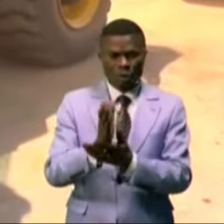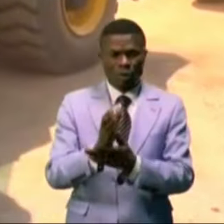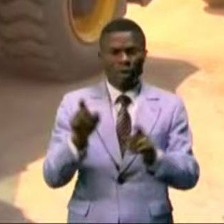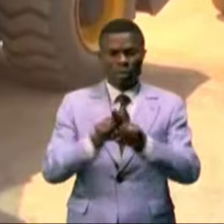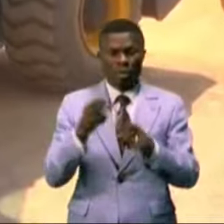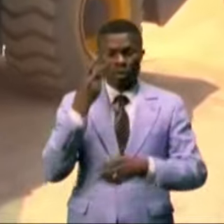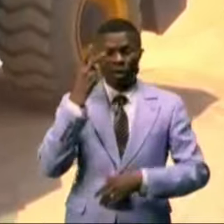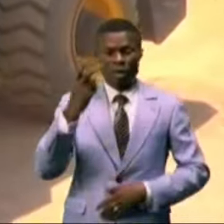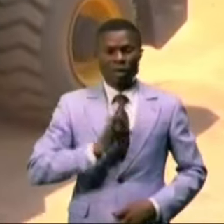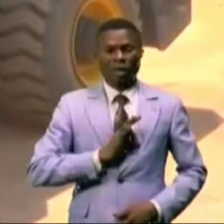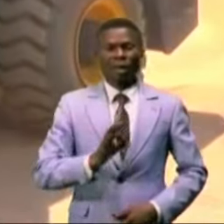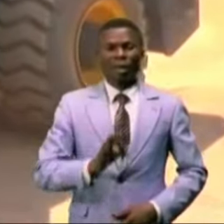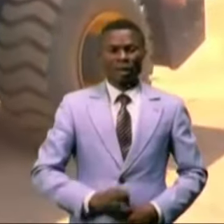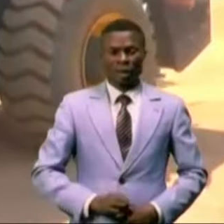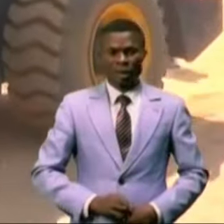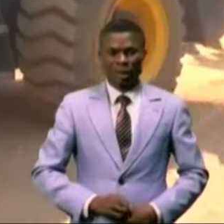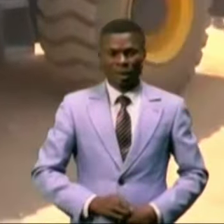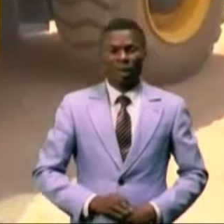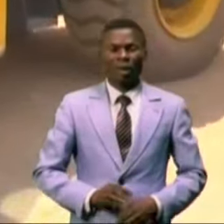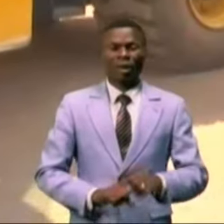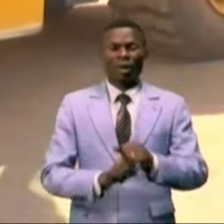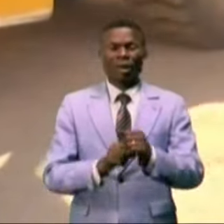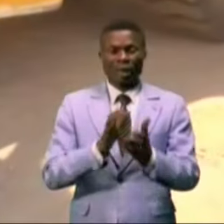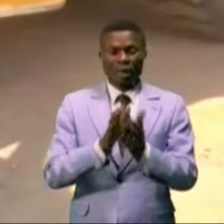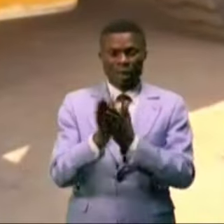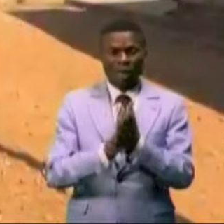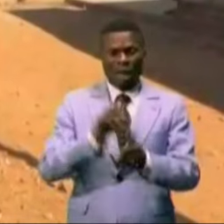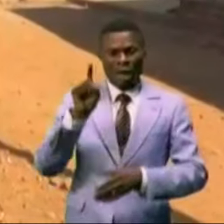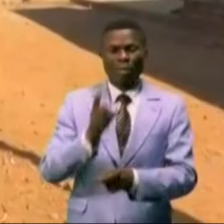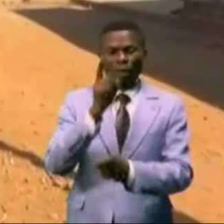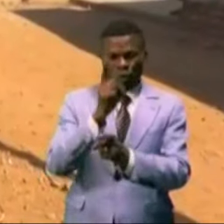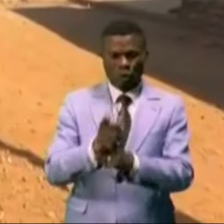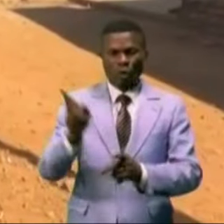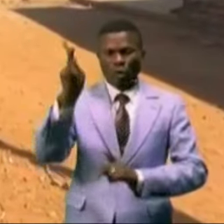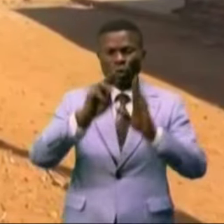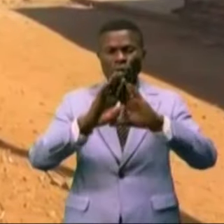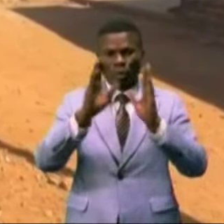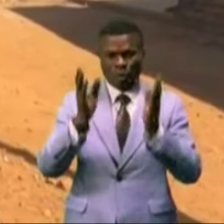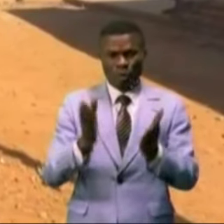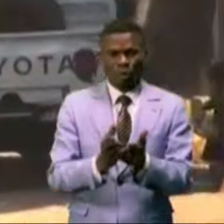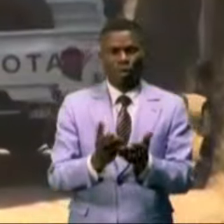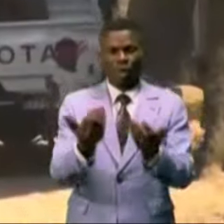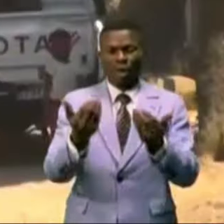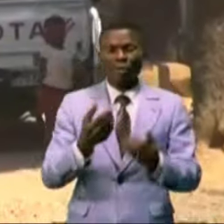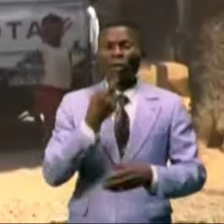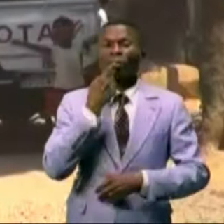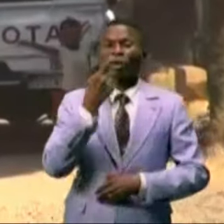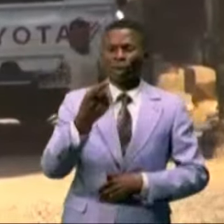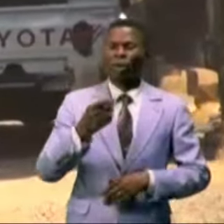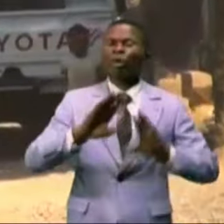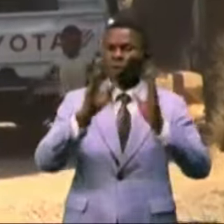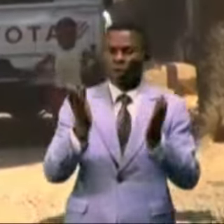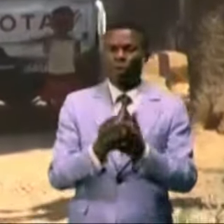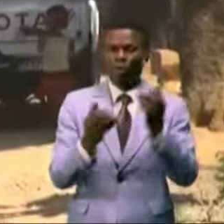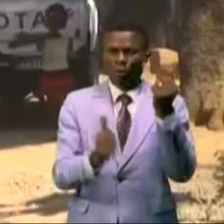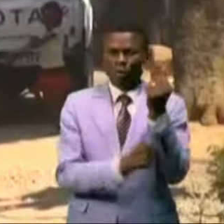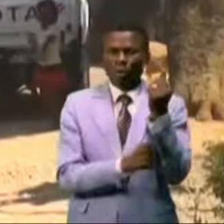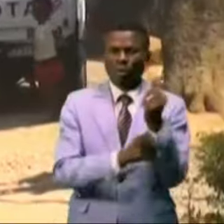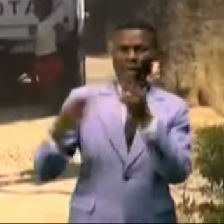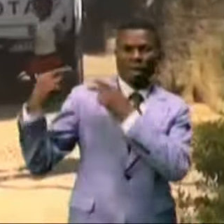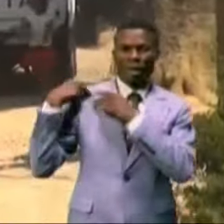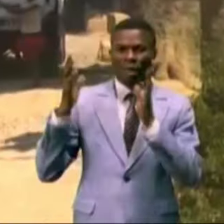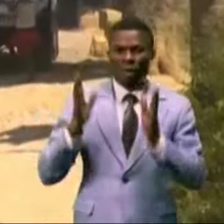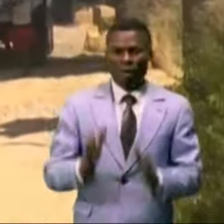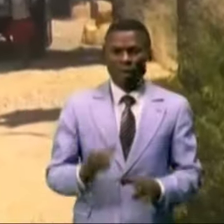vision des chefs de l'État liées à la prise en compte des besoins réels de la population, veut prononcer à l'endroit des différents responsables